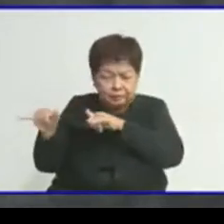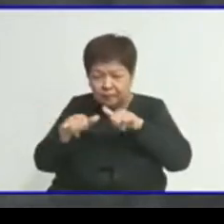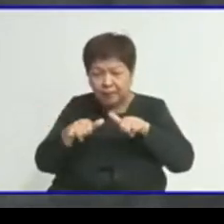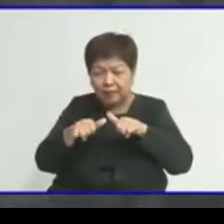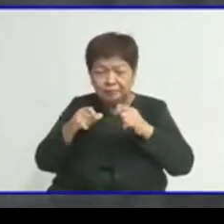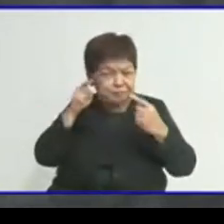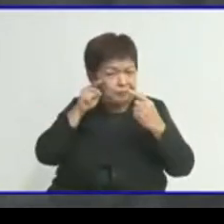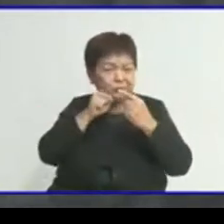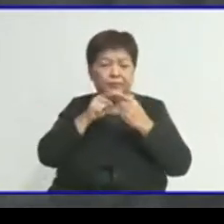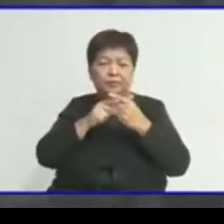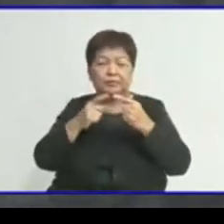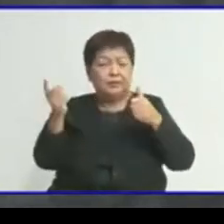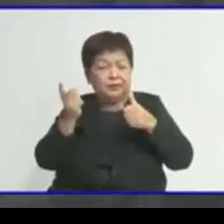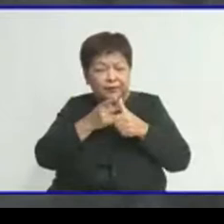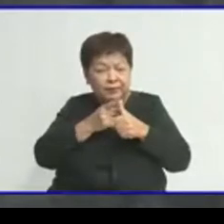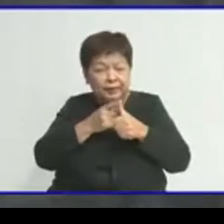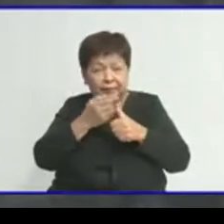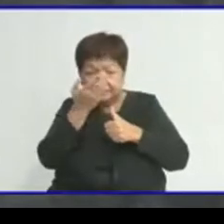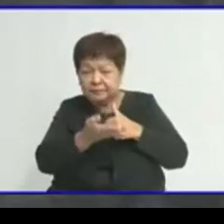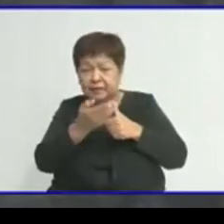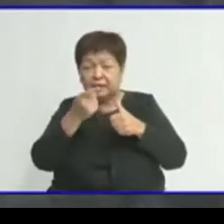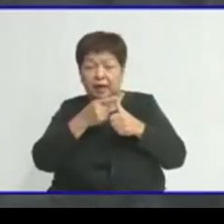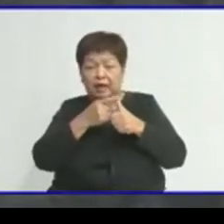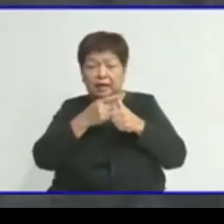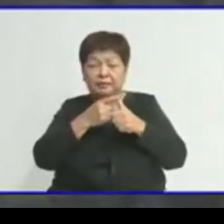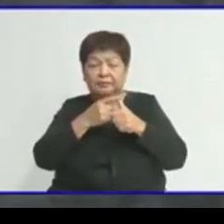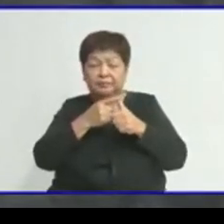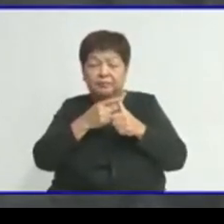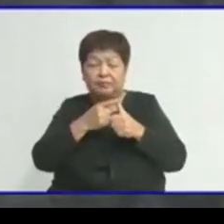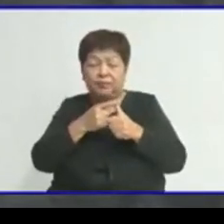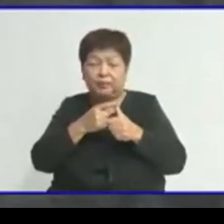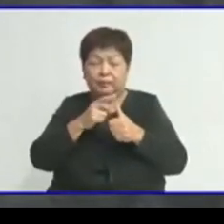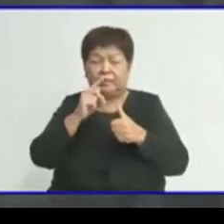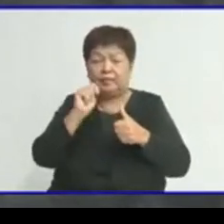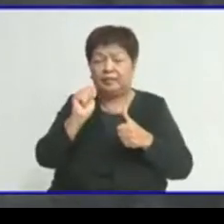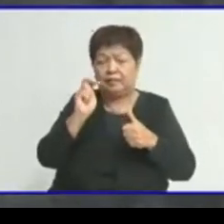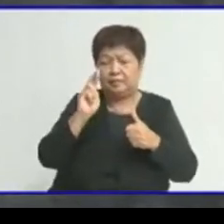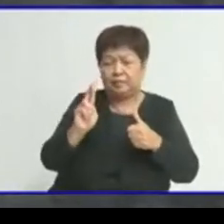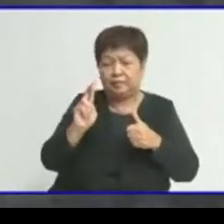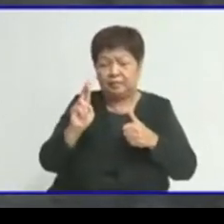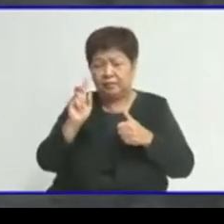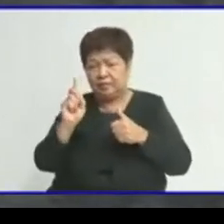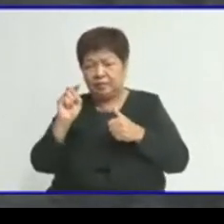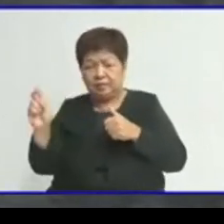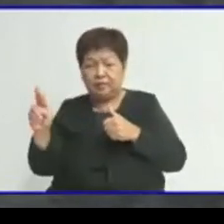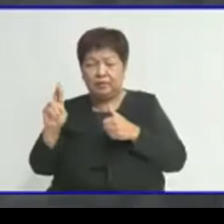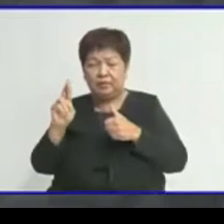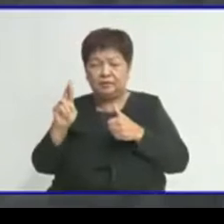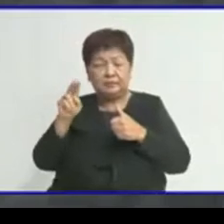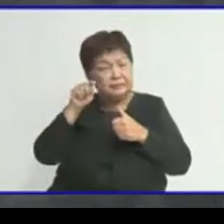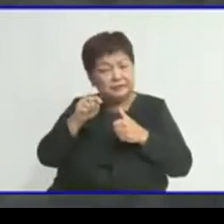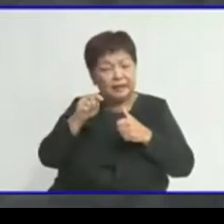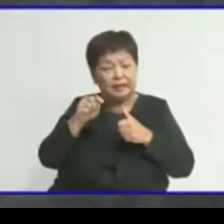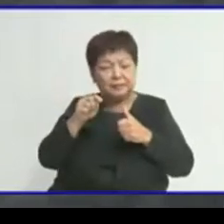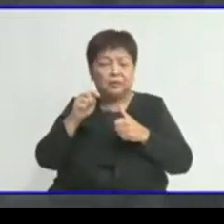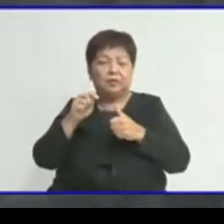ท่านแรกค่ะถัดจากดิฉันไปเลยนะคะอาจารย์ดร.พานุทัศน์จิตเที่ยงจากคณะรัฐศาสตร์จุฬาลงกรณ์มหาวิทยาลัยค่ะ Next